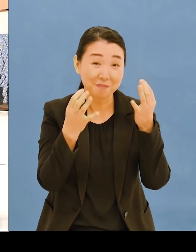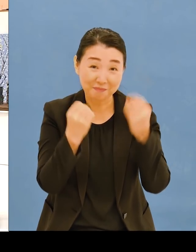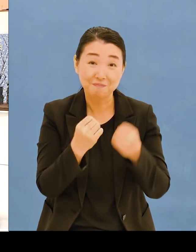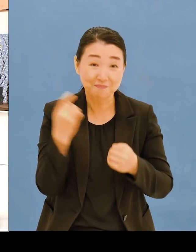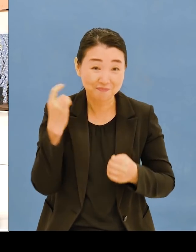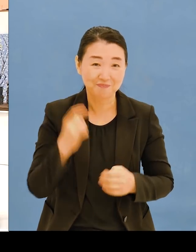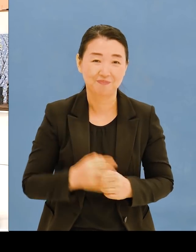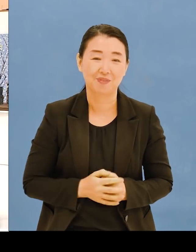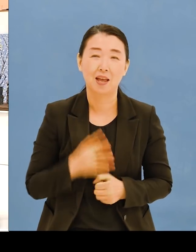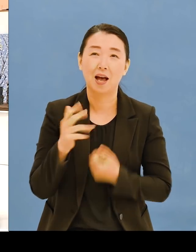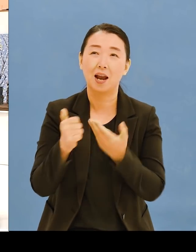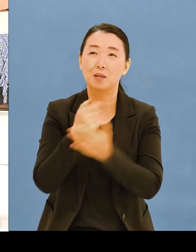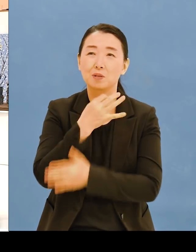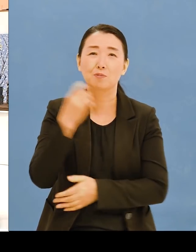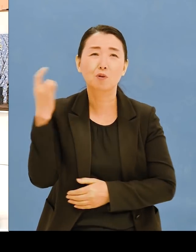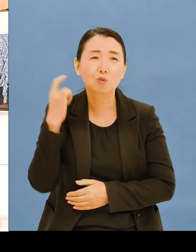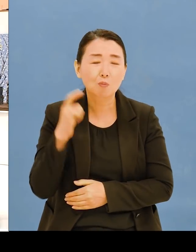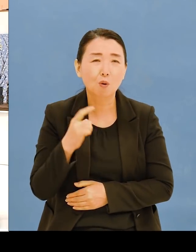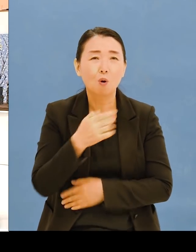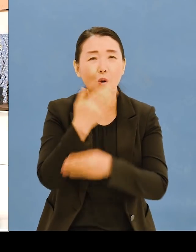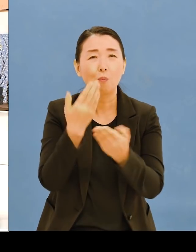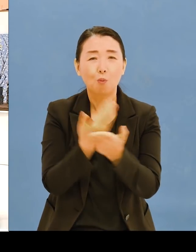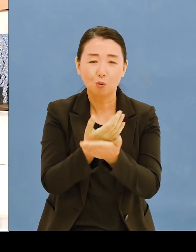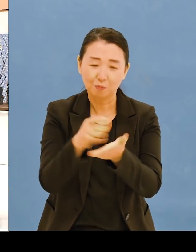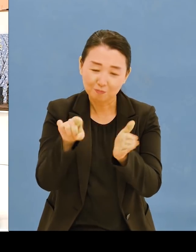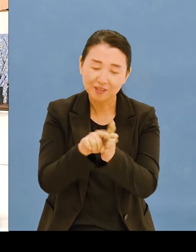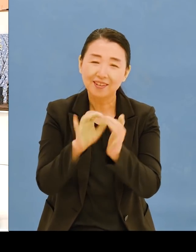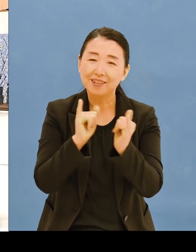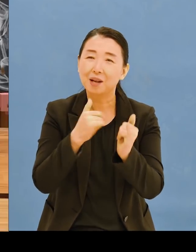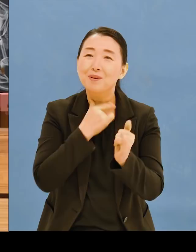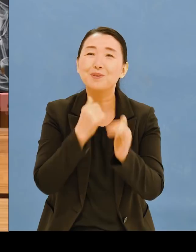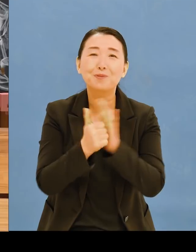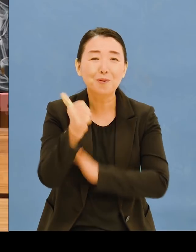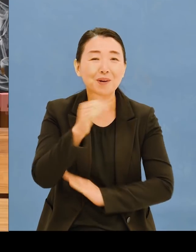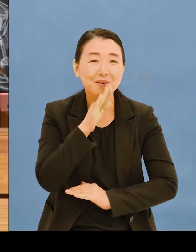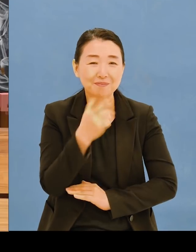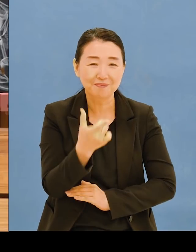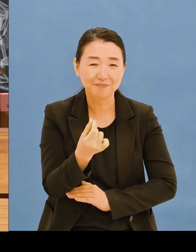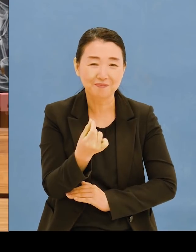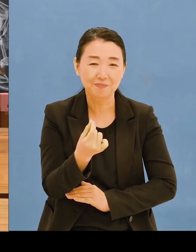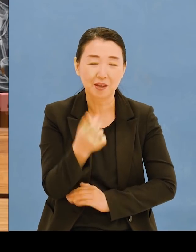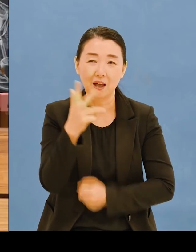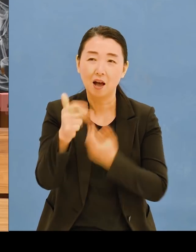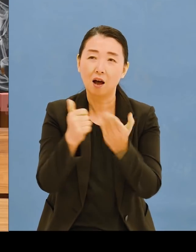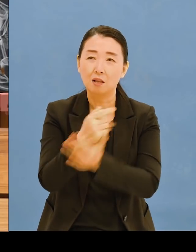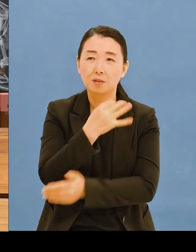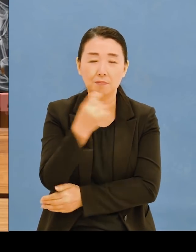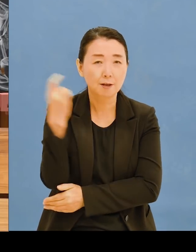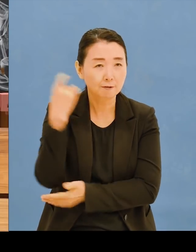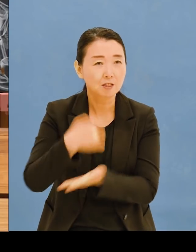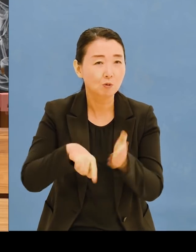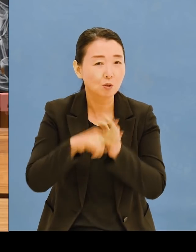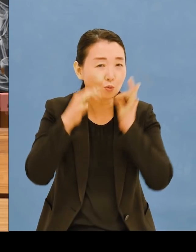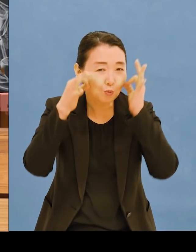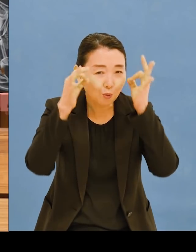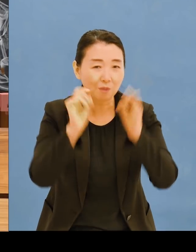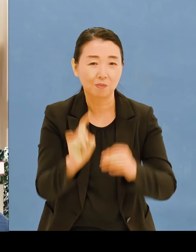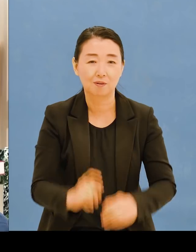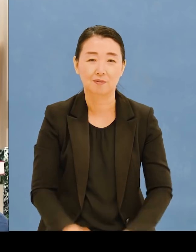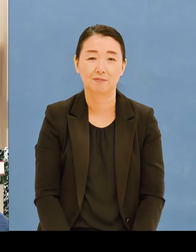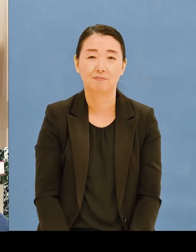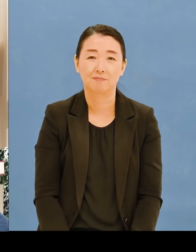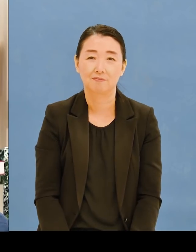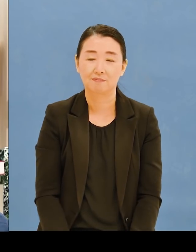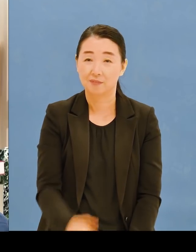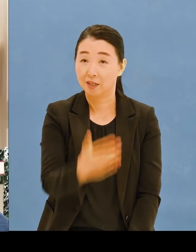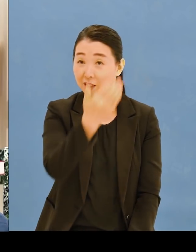말이죠. 어떻게 하나님의 음성을 듣는 일, 우리 모든 크리스찬들의 소망이거든요. 어떻습니까? 어떻게 시작을 하셨어요? 하나님의 음성을 듣기 위해서 어떤 노력을 시작하셨어요?